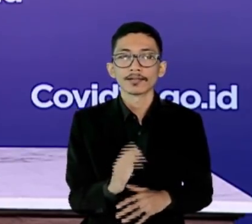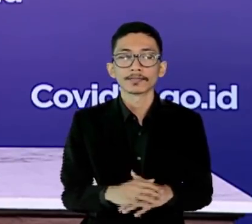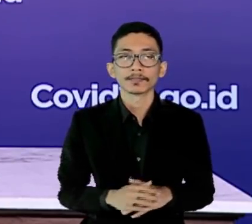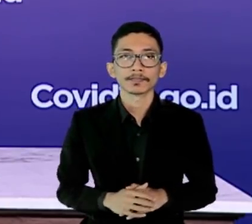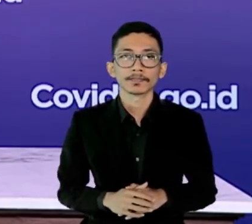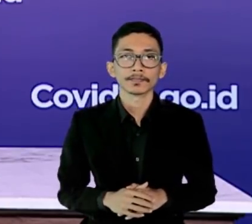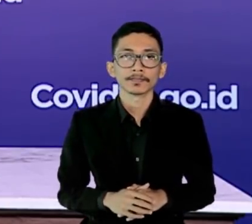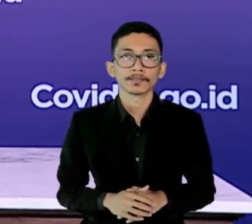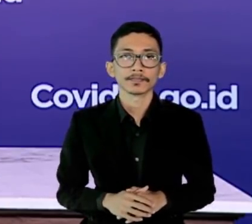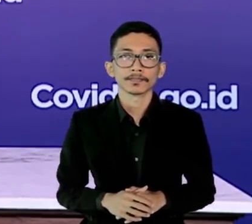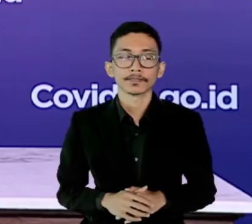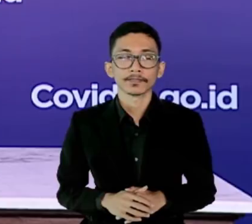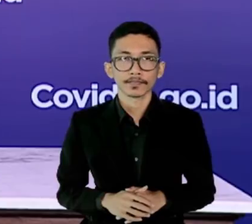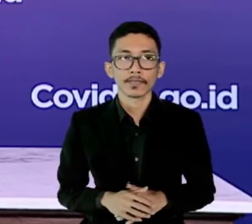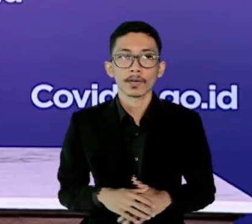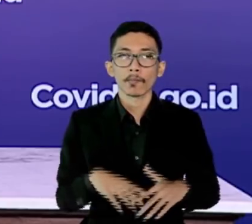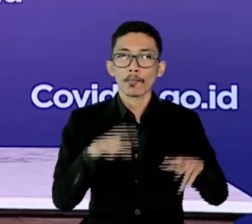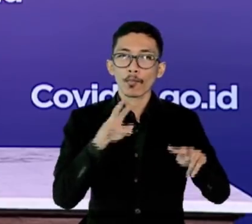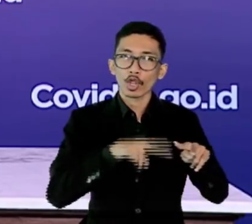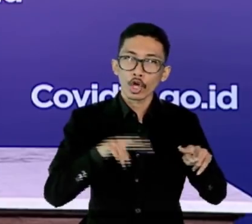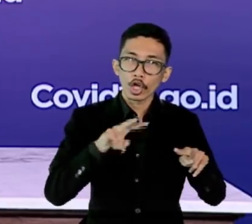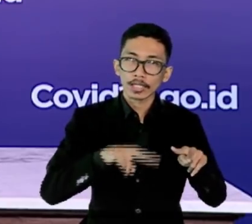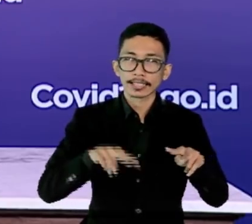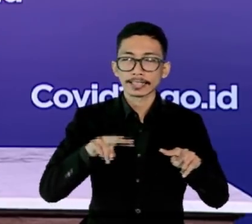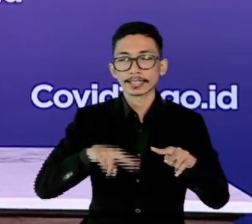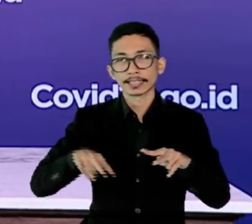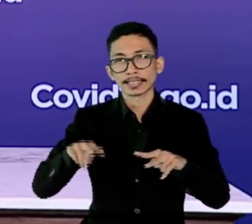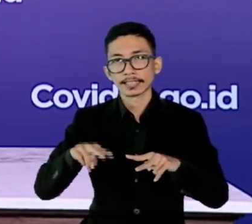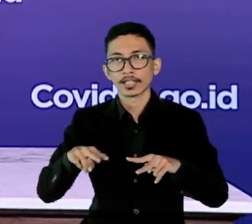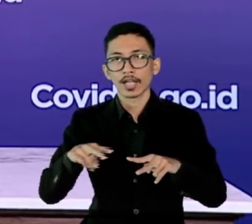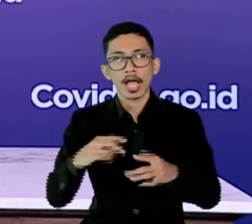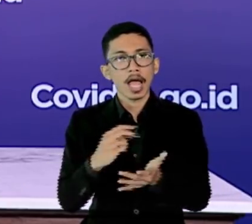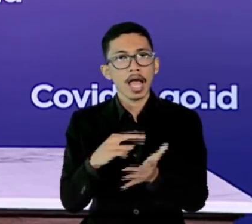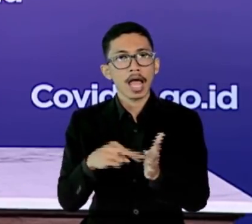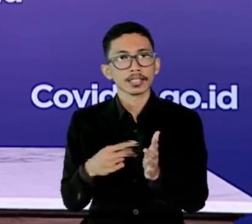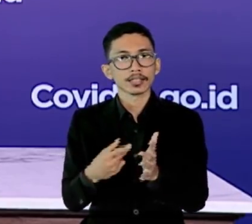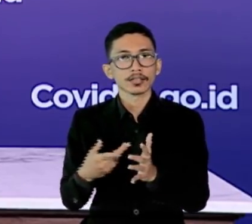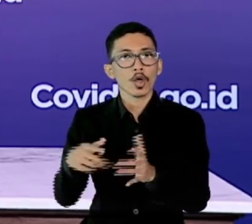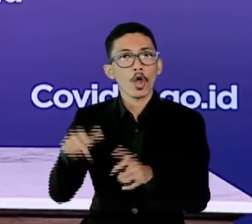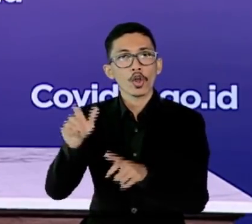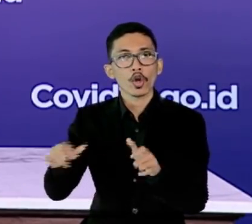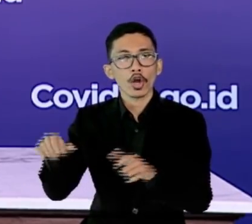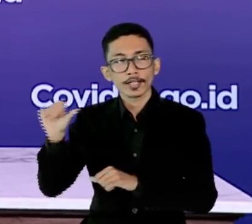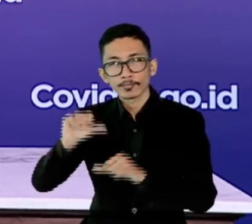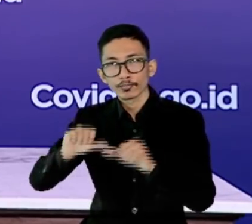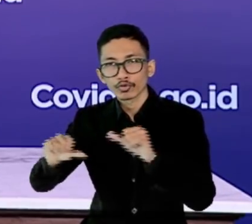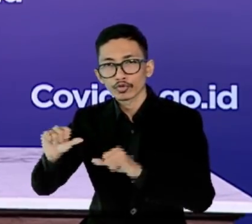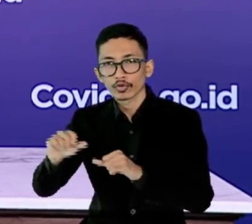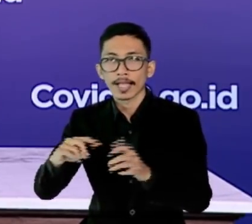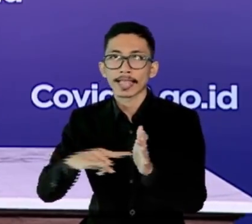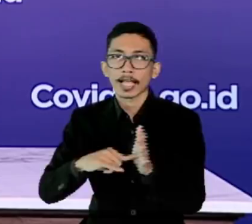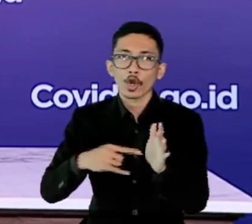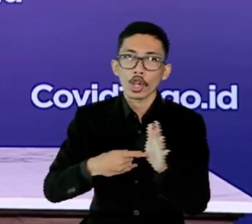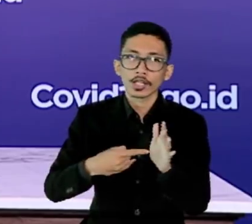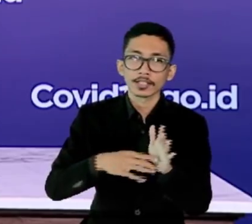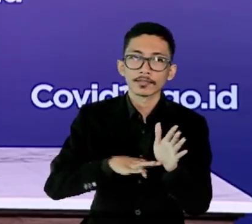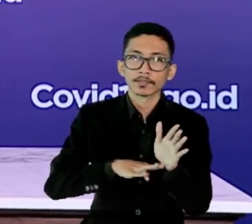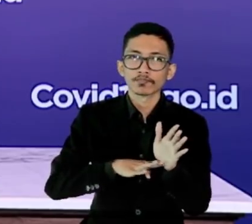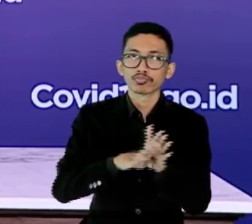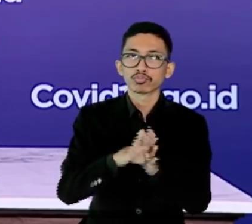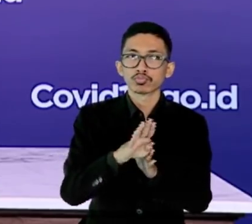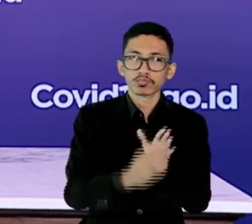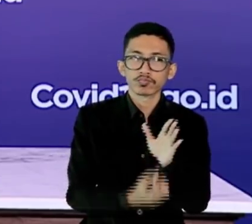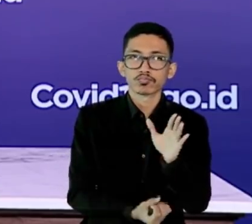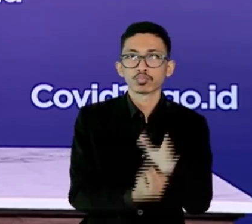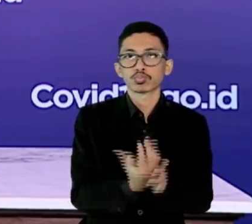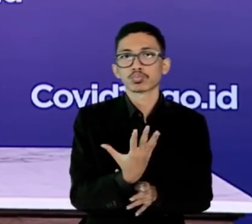dan evaluasi di lapangan seharusnya menjadikan atmosfer keilmuan dan perkembangan teknologi semakin pesat di kalangan peneliti